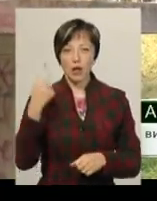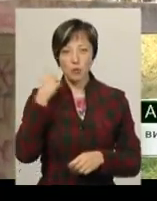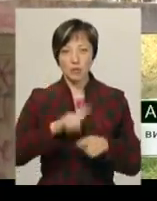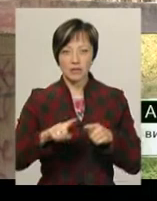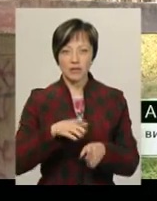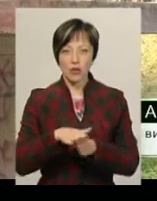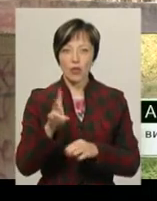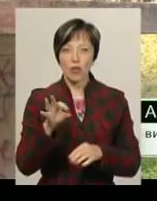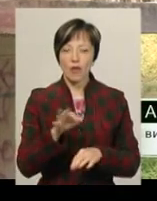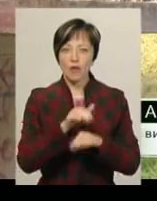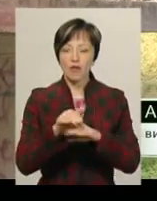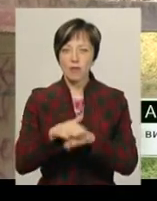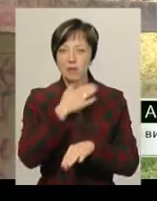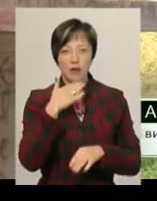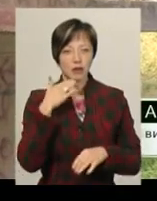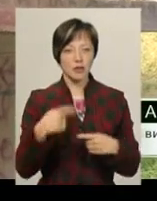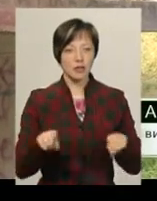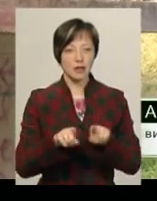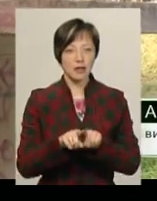але виявилось дуже багато таких